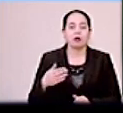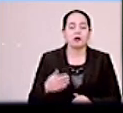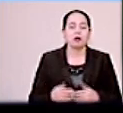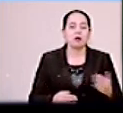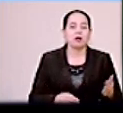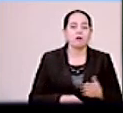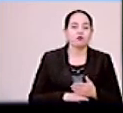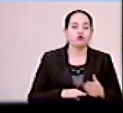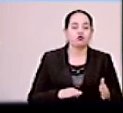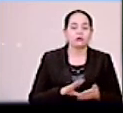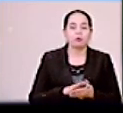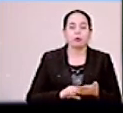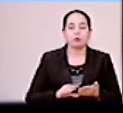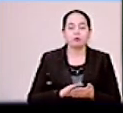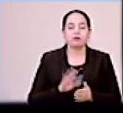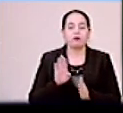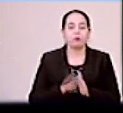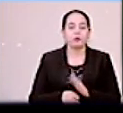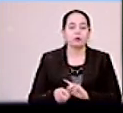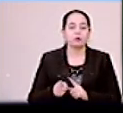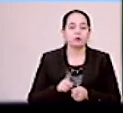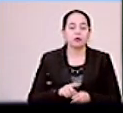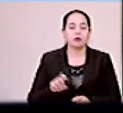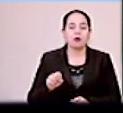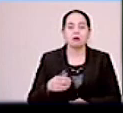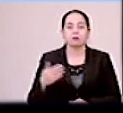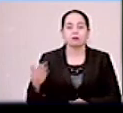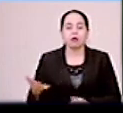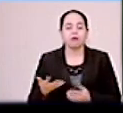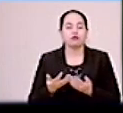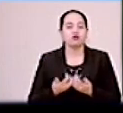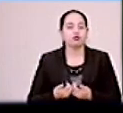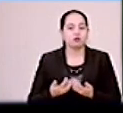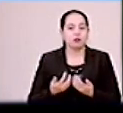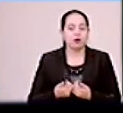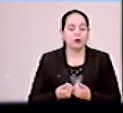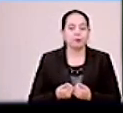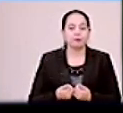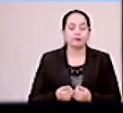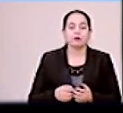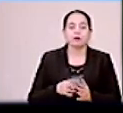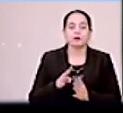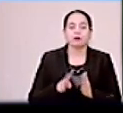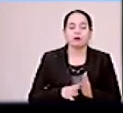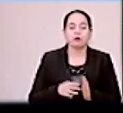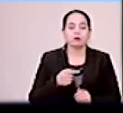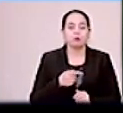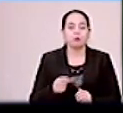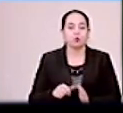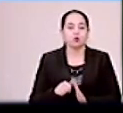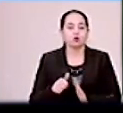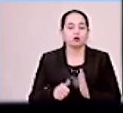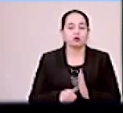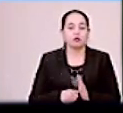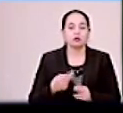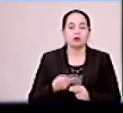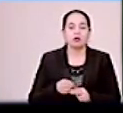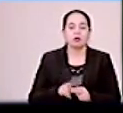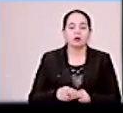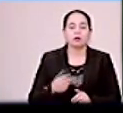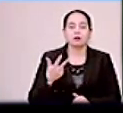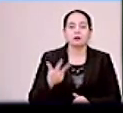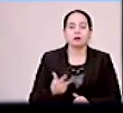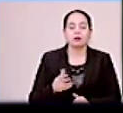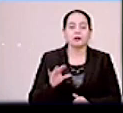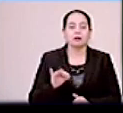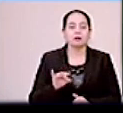часть переписываем без изменения, а справа считаем. 19 минус 16 – это 3,